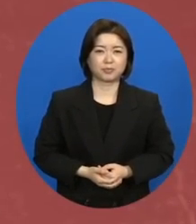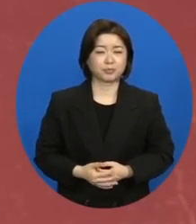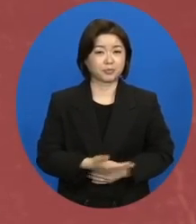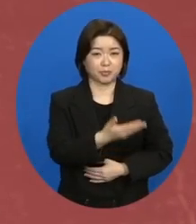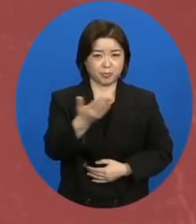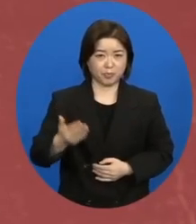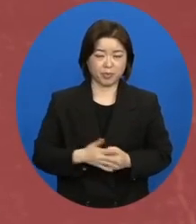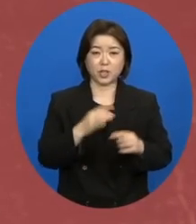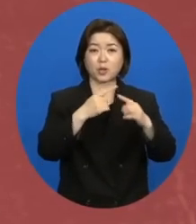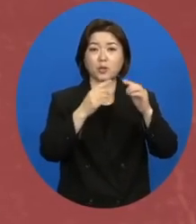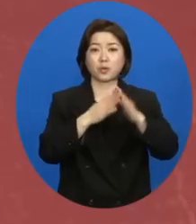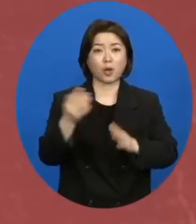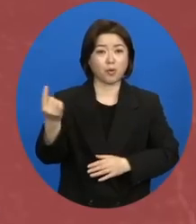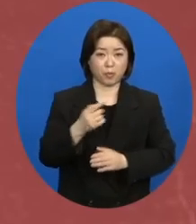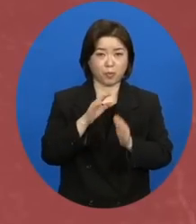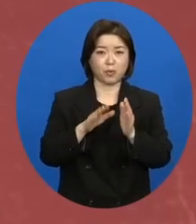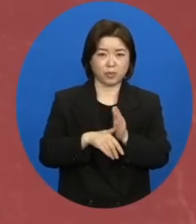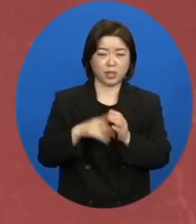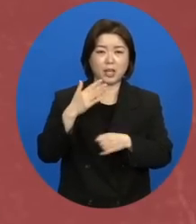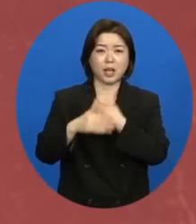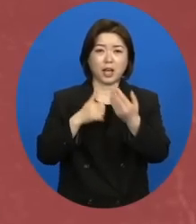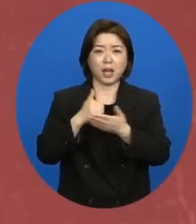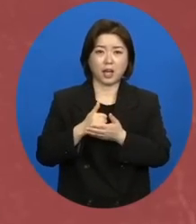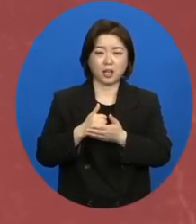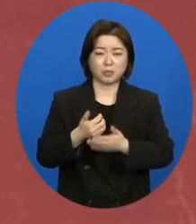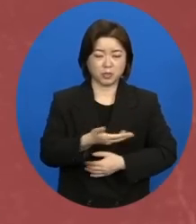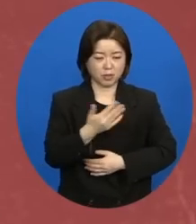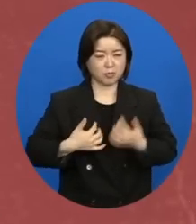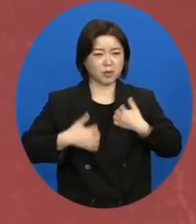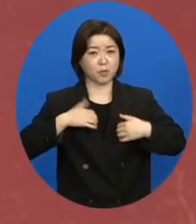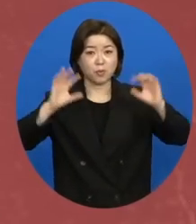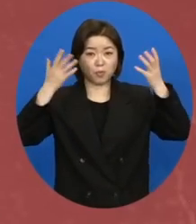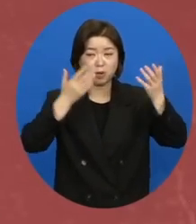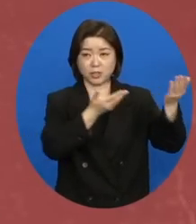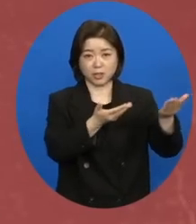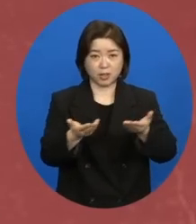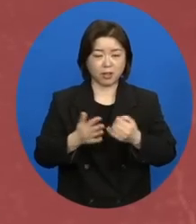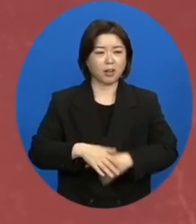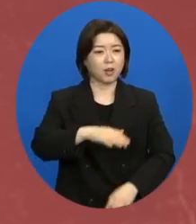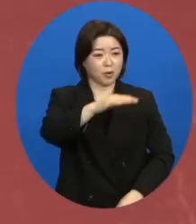여러분이 교회 올 때 하나님 여러분 환영하는 거 아시죠? 왔냐?